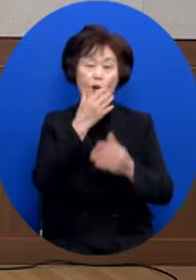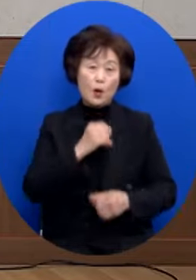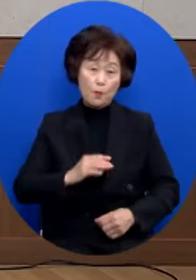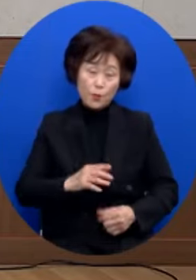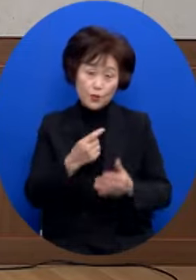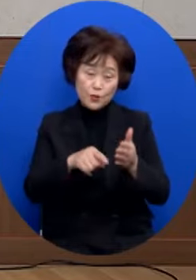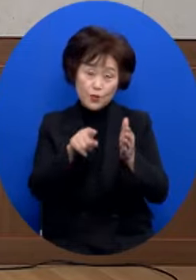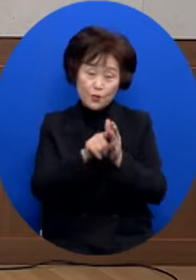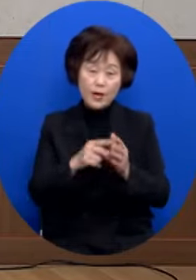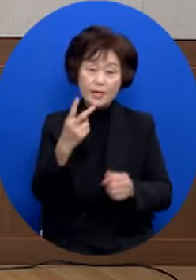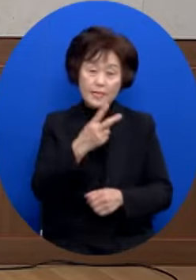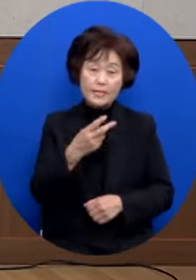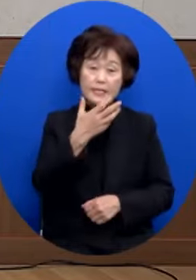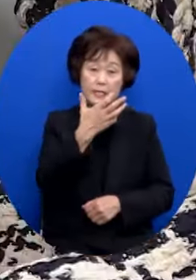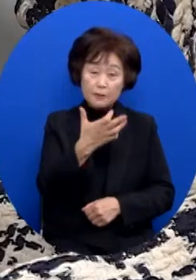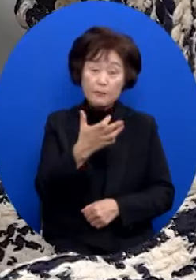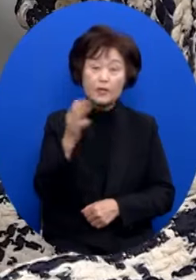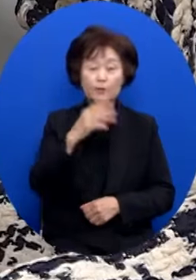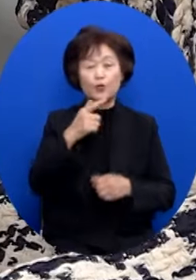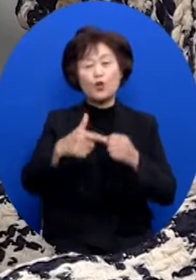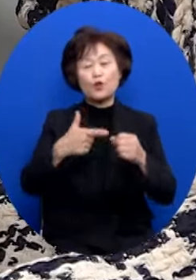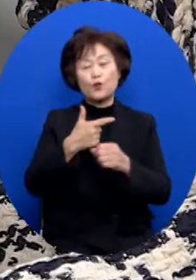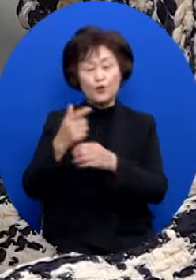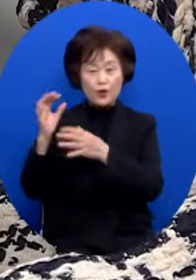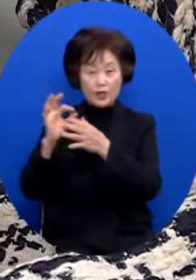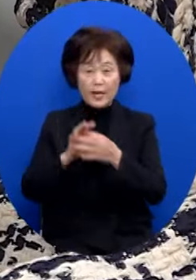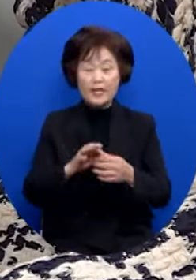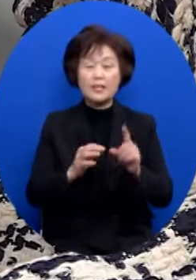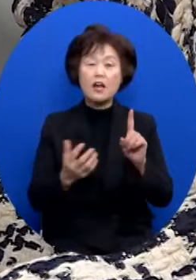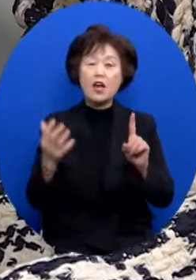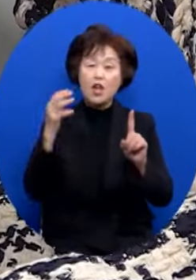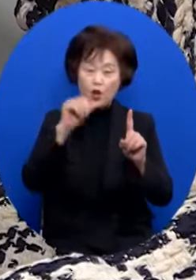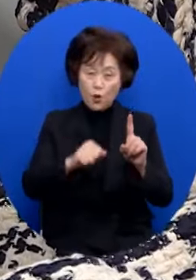위해 2018년부터 6년간 1억 원 이상을